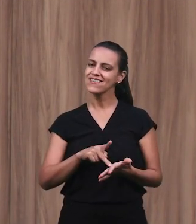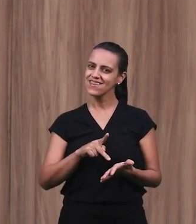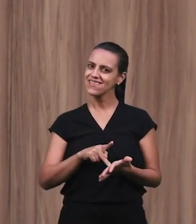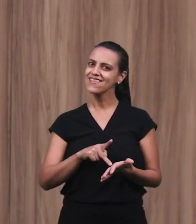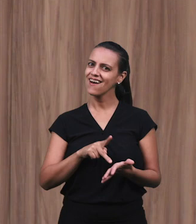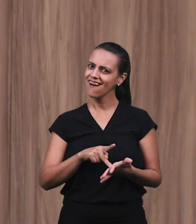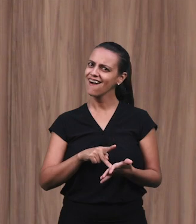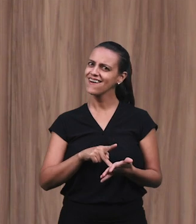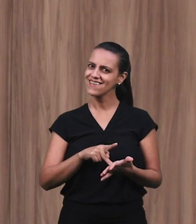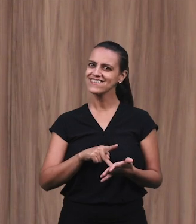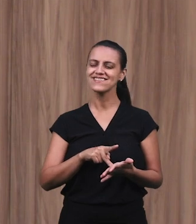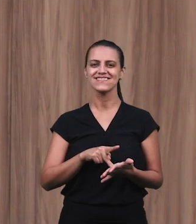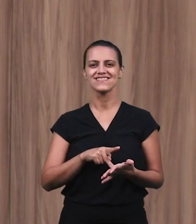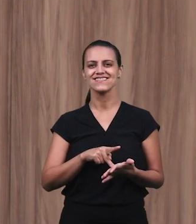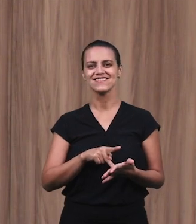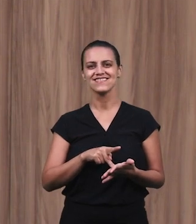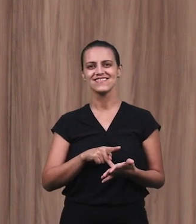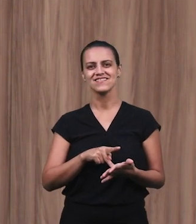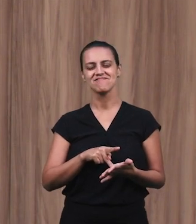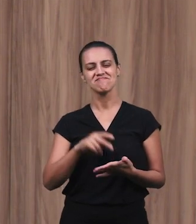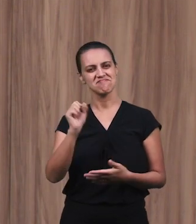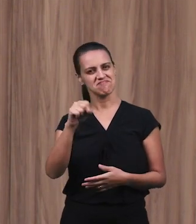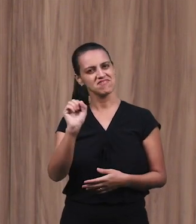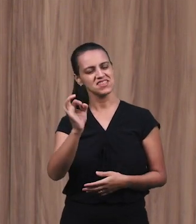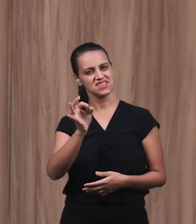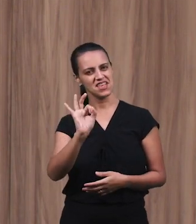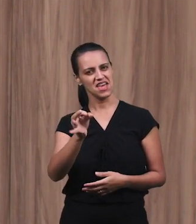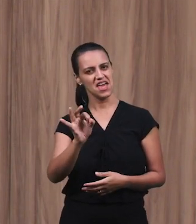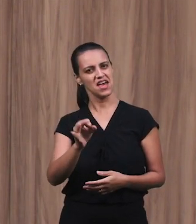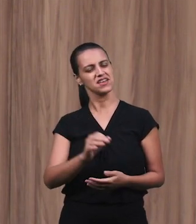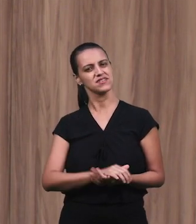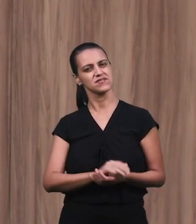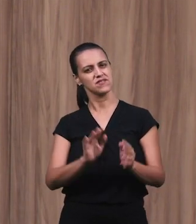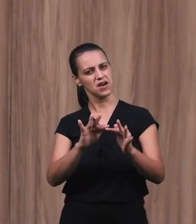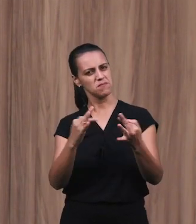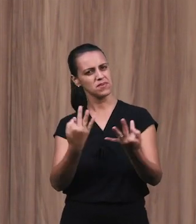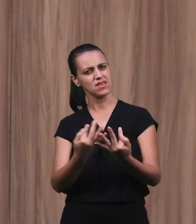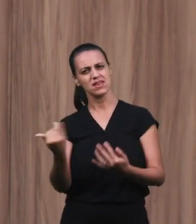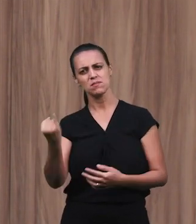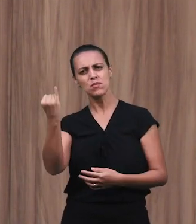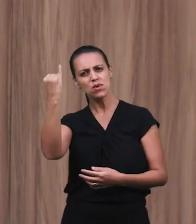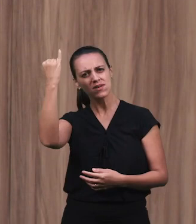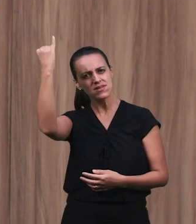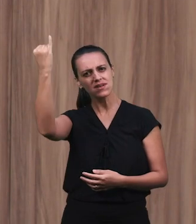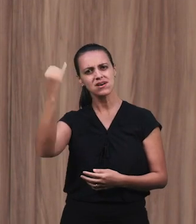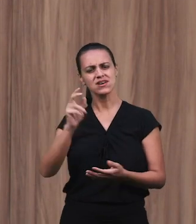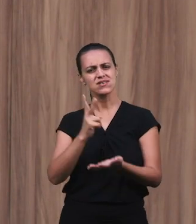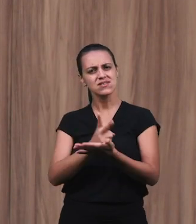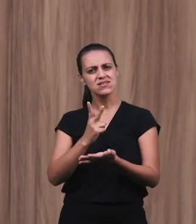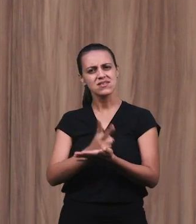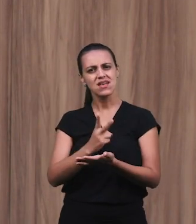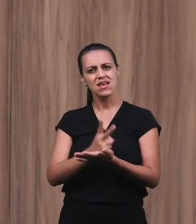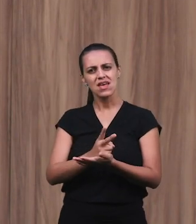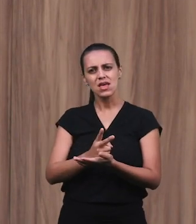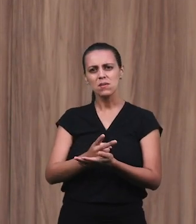Et c'est vrai, j'ai regardé. C'est très bien, les parents. Il est très important de les mettre